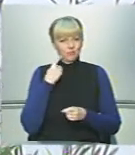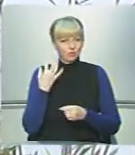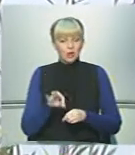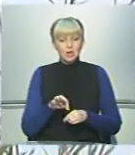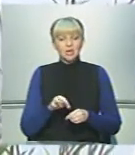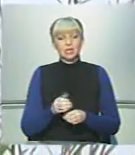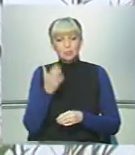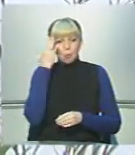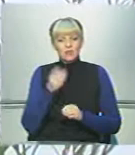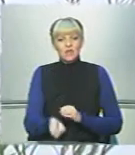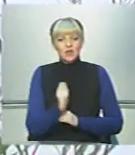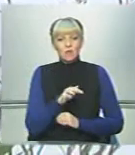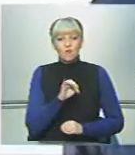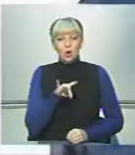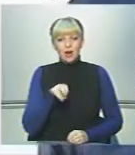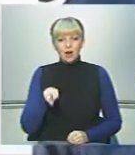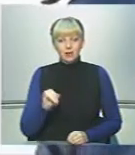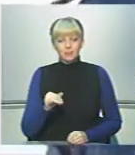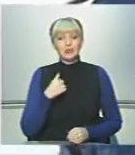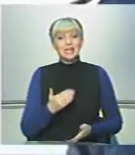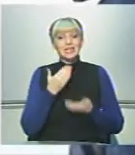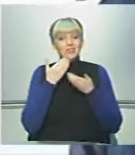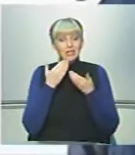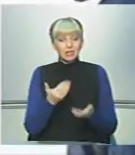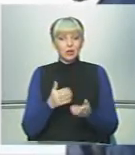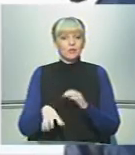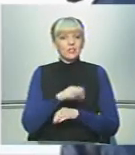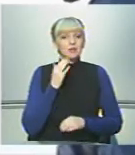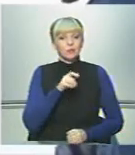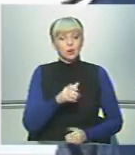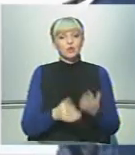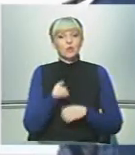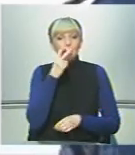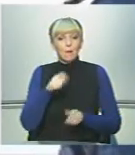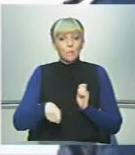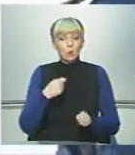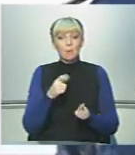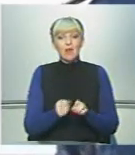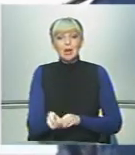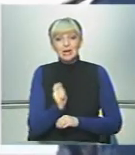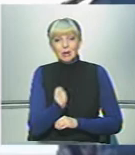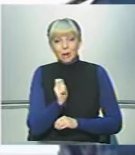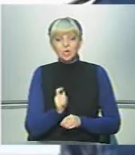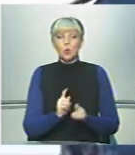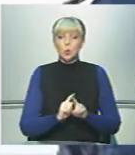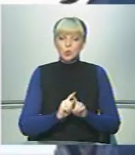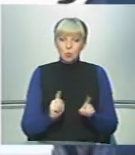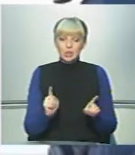способу вилову форелі. Я звертаюся до всіх буковинців. Якщо ви бачите порушення правил рибальства, особливо